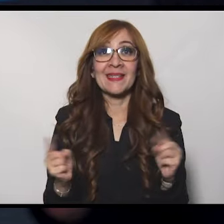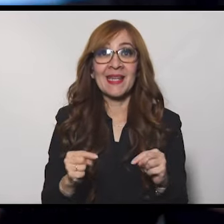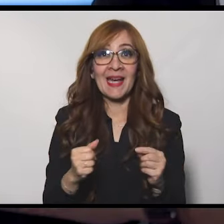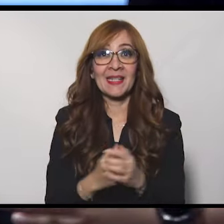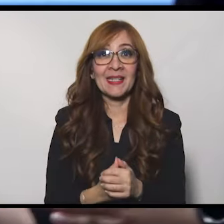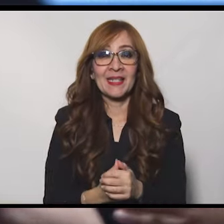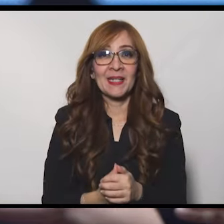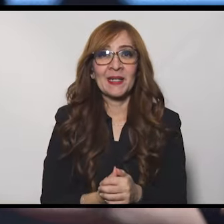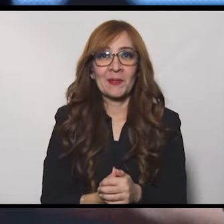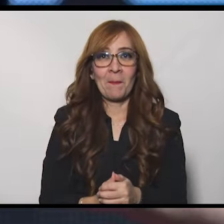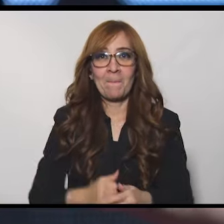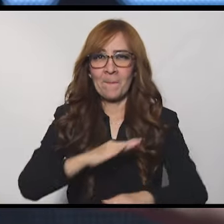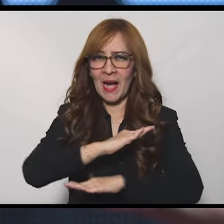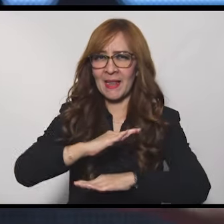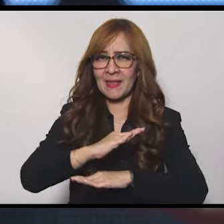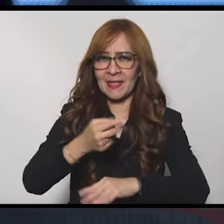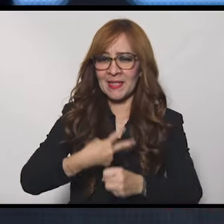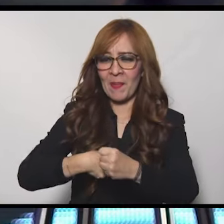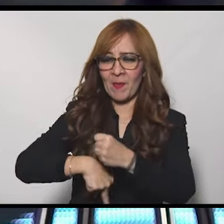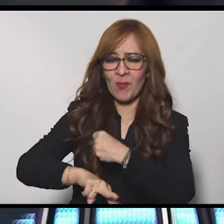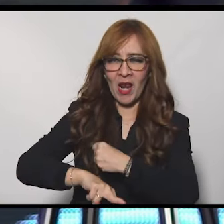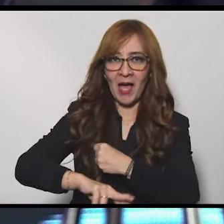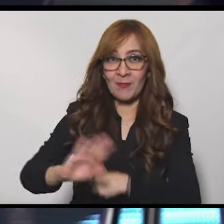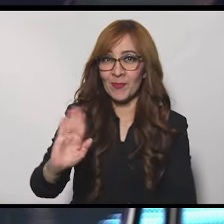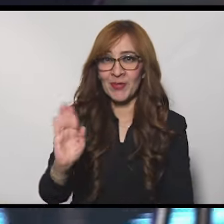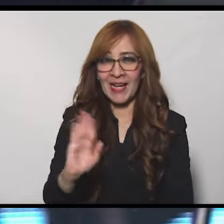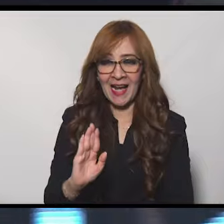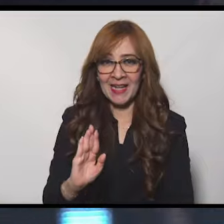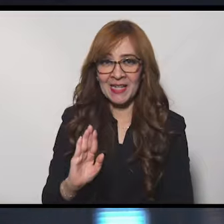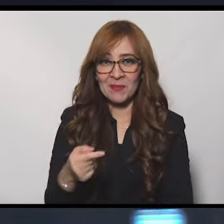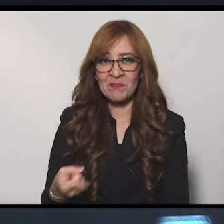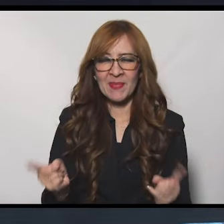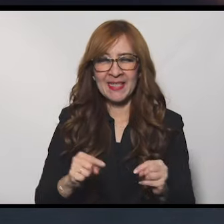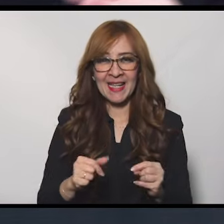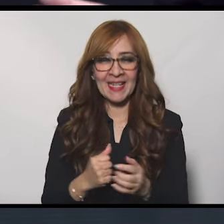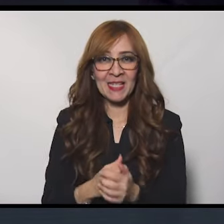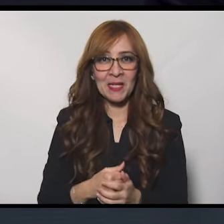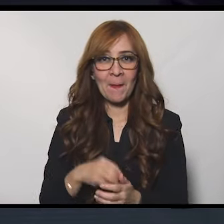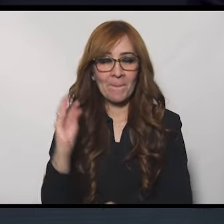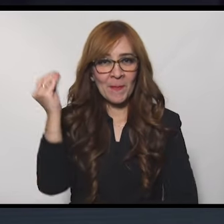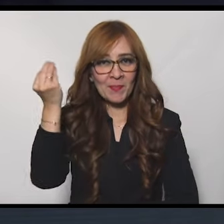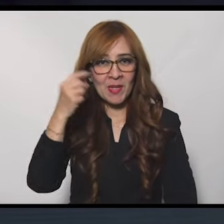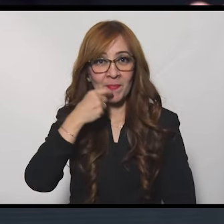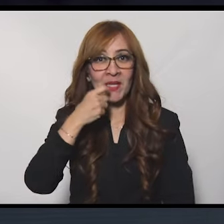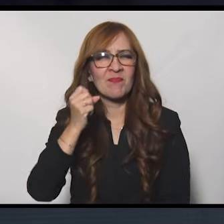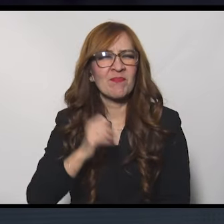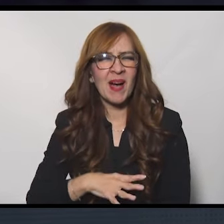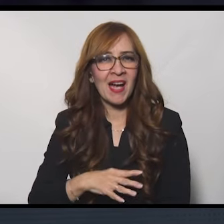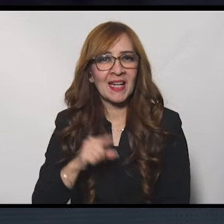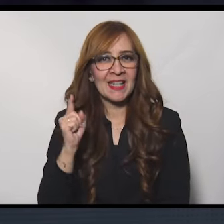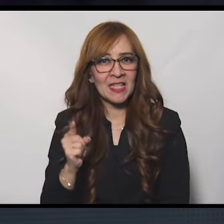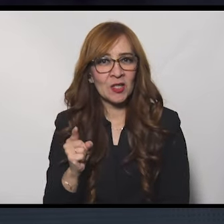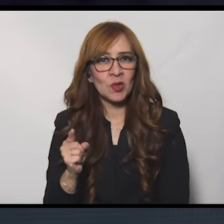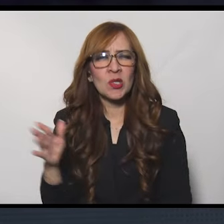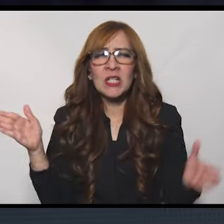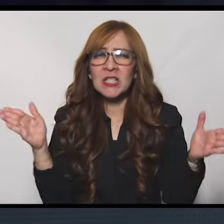bola, sadar. Bukan lagi jadi seorang manager, it's too small for